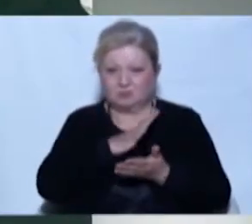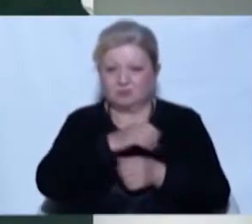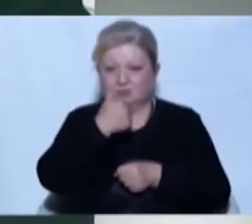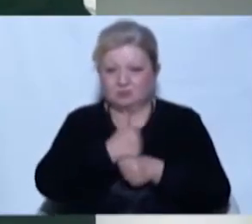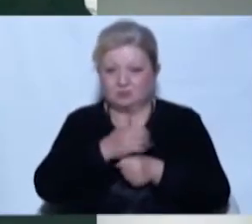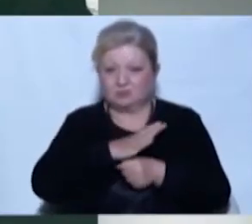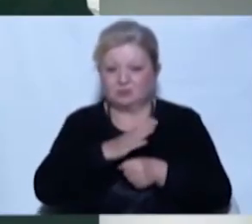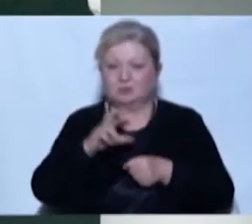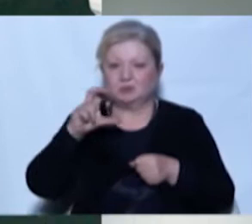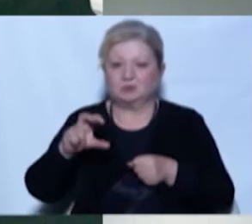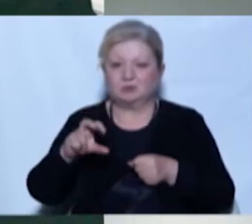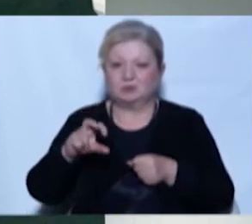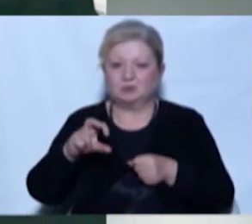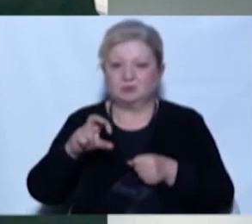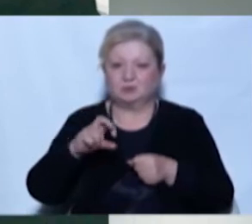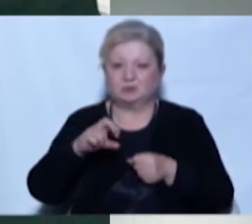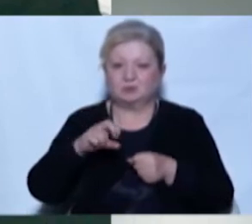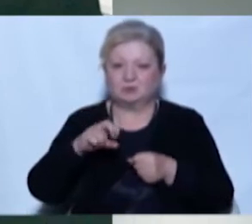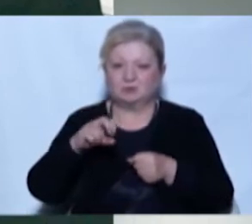Zheliu Zhelevicha uqenes.